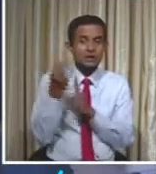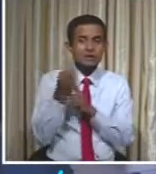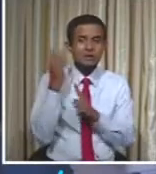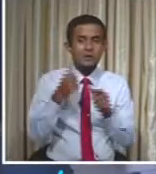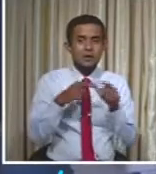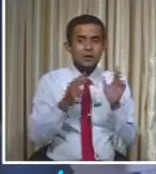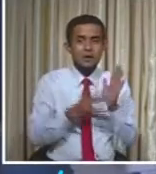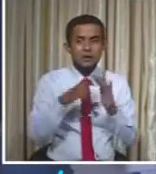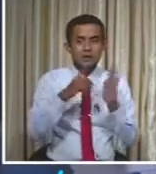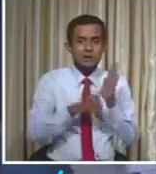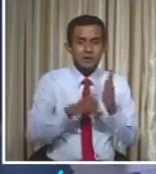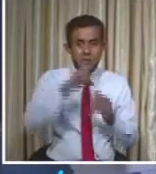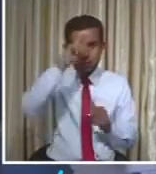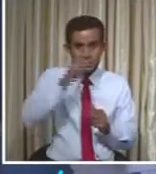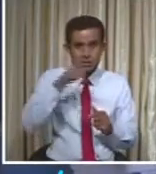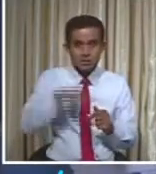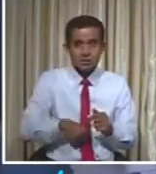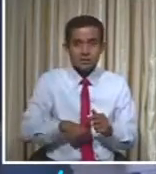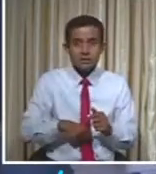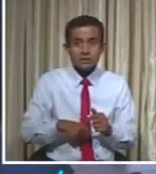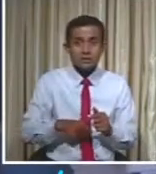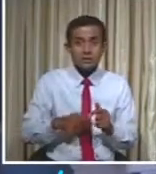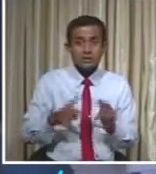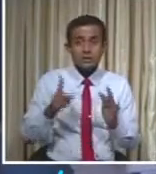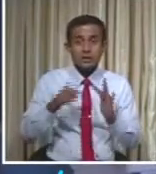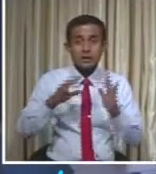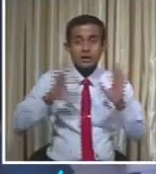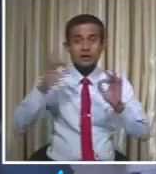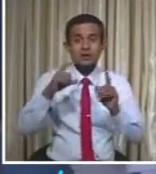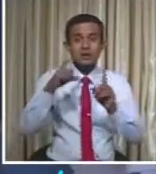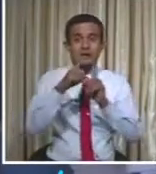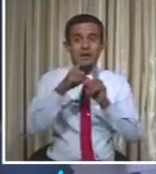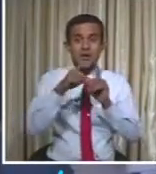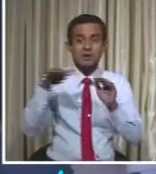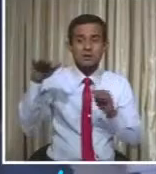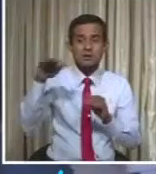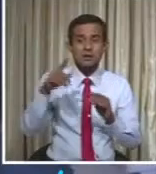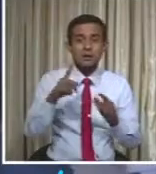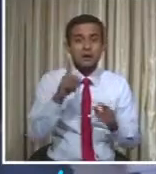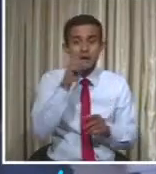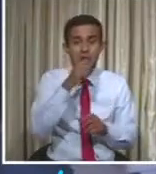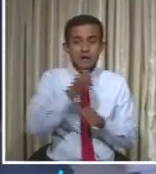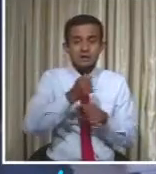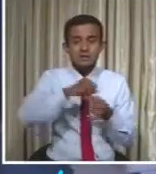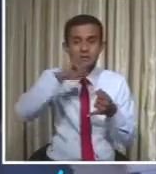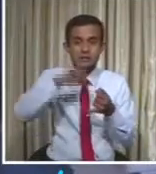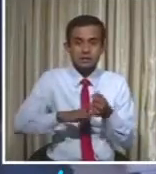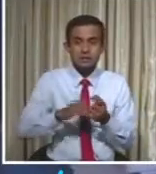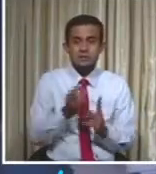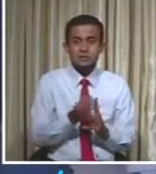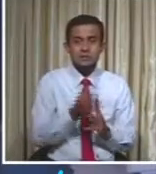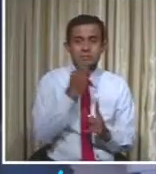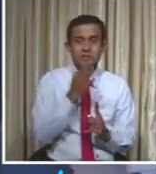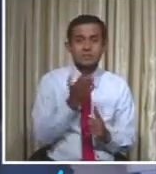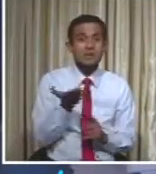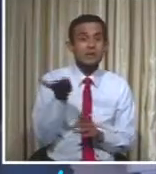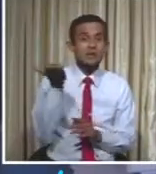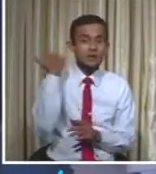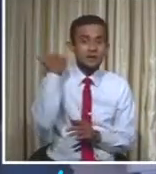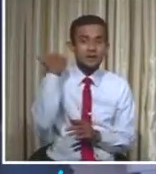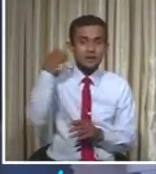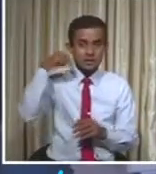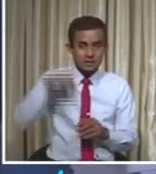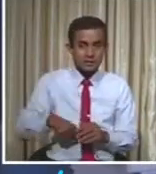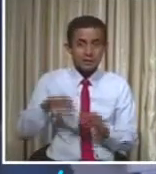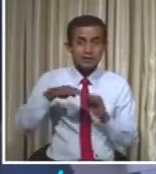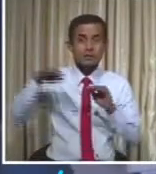කොස්සත්ත මහත්තයා දැන් ඉන්නේ රක්ෂණ සංස්ථාවේ ඩිරෙක්ටර් බෝඩ් එකේ. ඒ කියන්නේ ලිට්‍රෝ ගෑස් සමාගමේ සභාපති හිටපු කෙනා දැන්